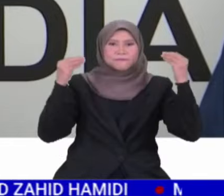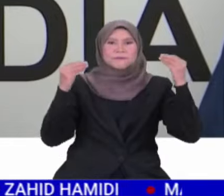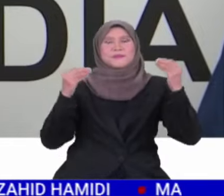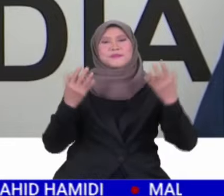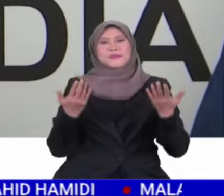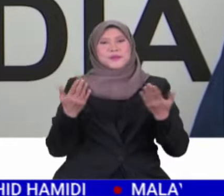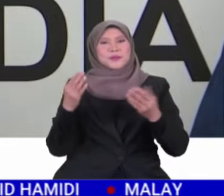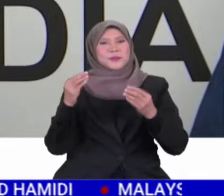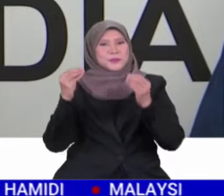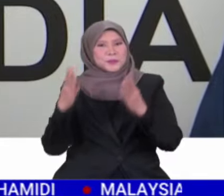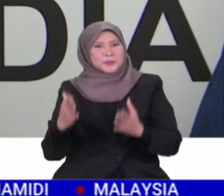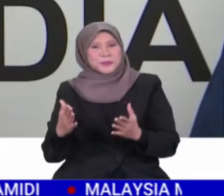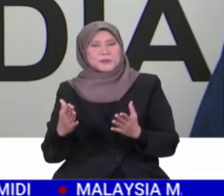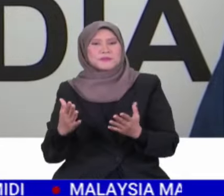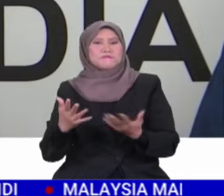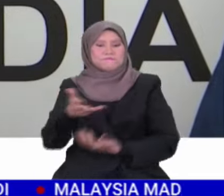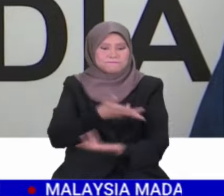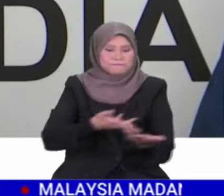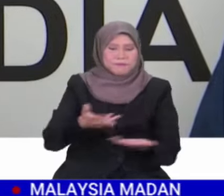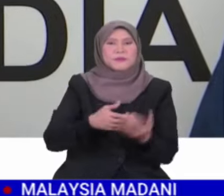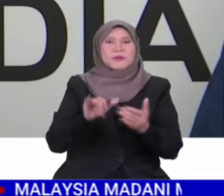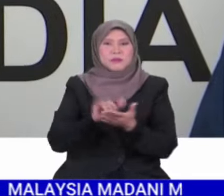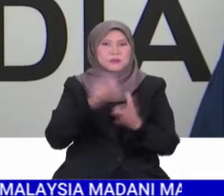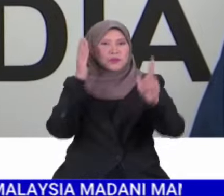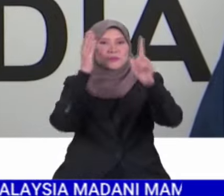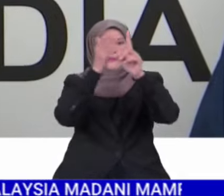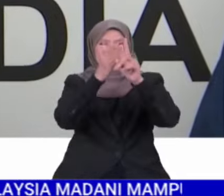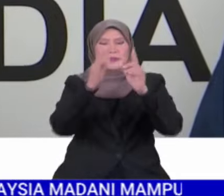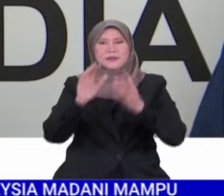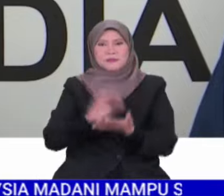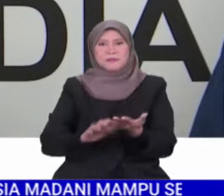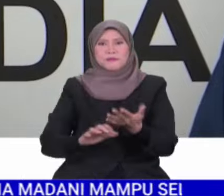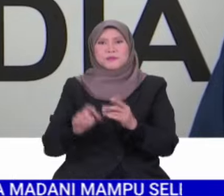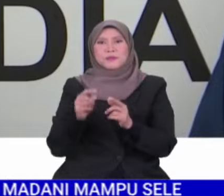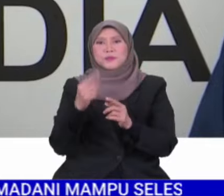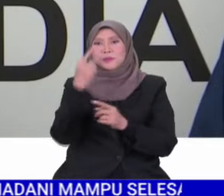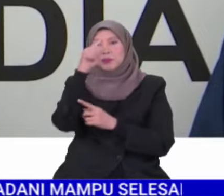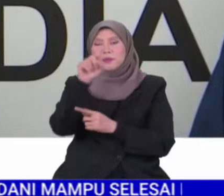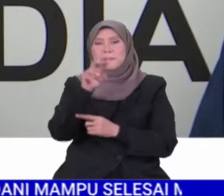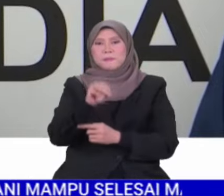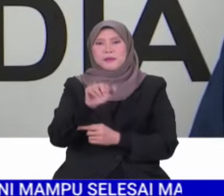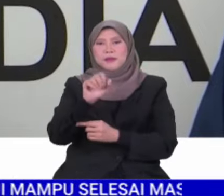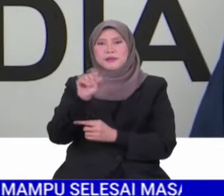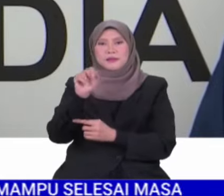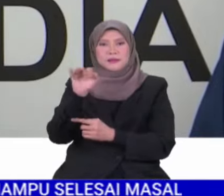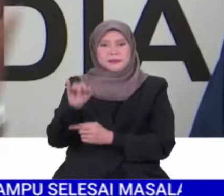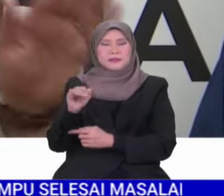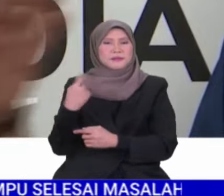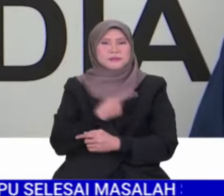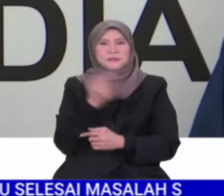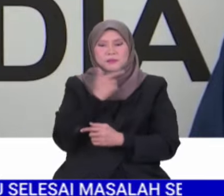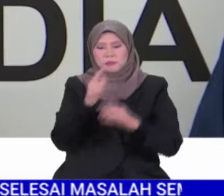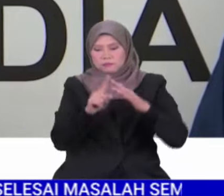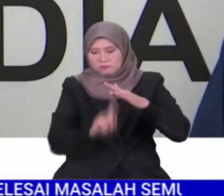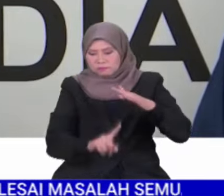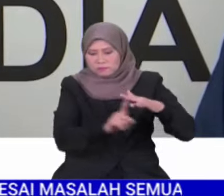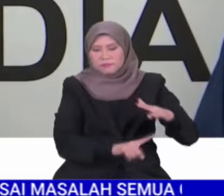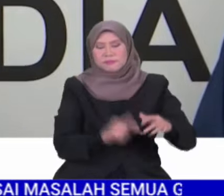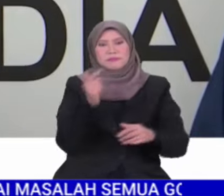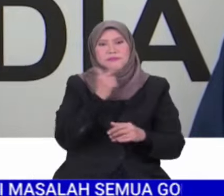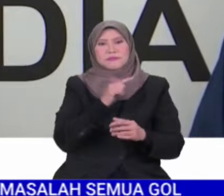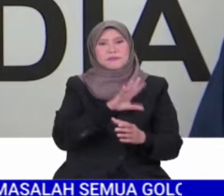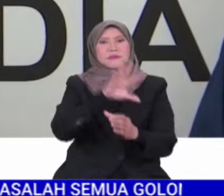negara sejahtera ini kerana nak memaknai rangka Madani tadi. Jadi saya fikir kita tidak tertinggal dalam mana-mana. Kemampanan itu termasuk